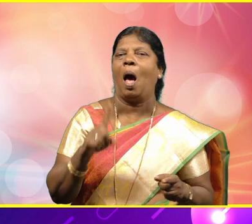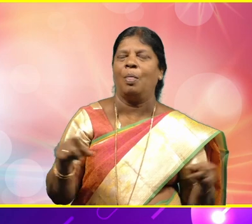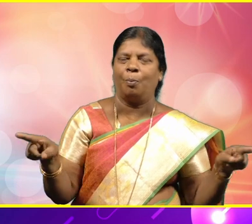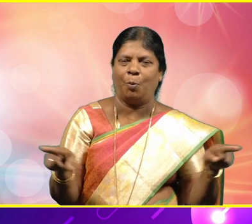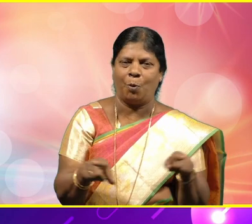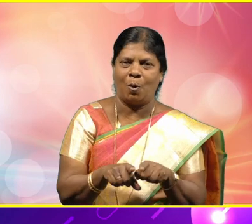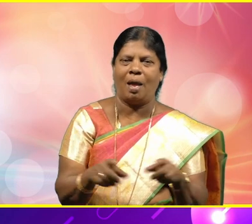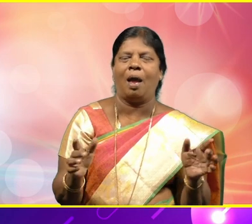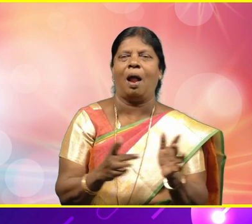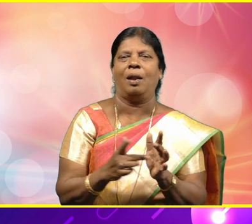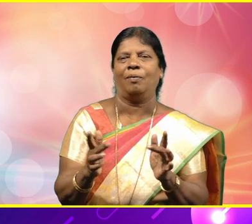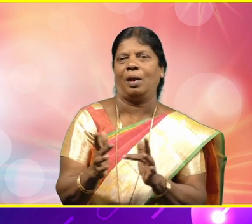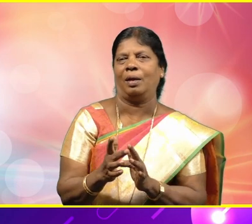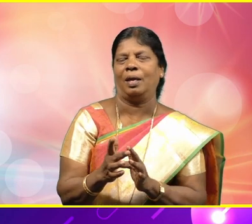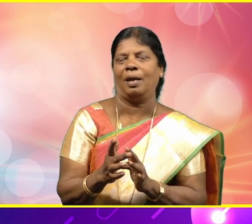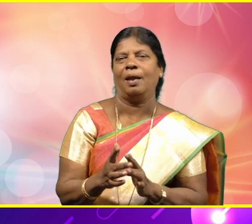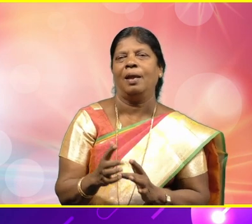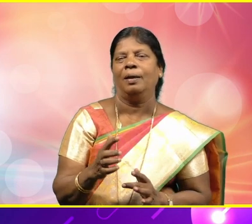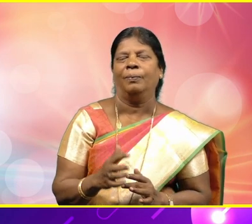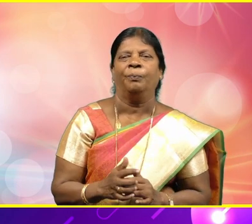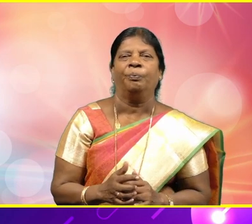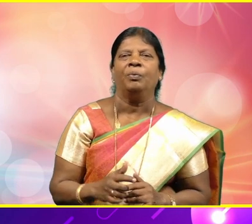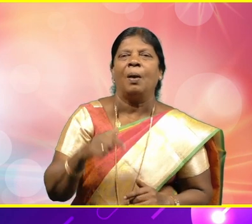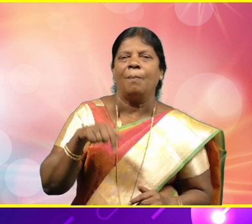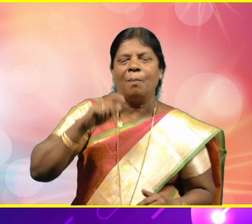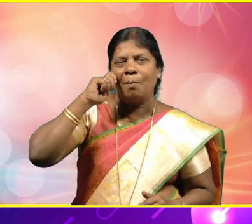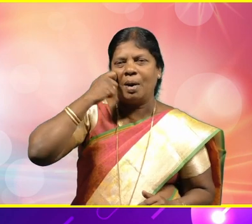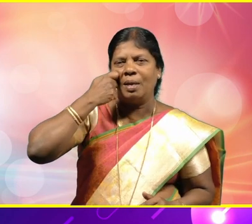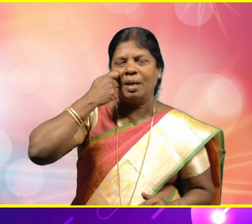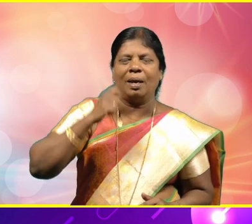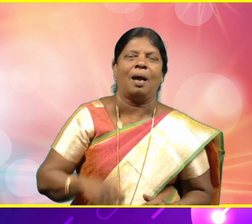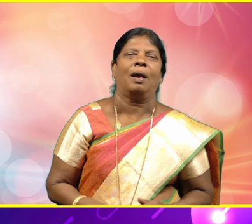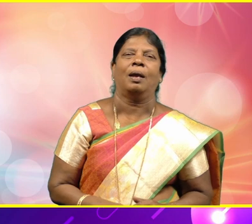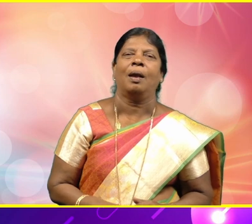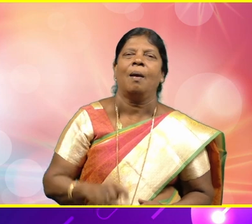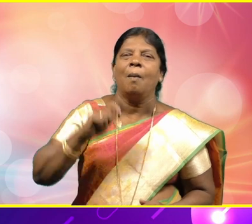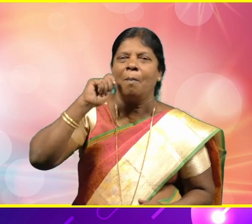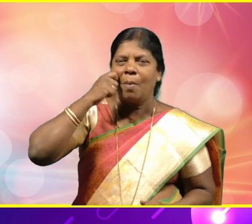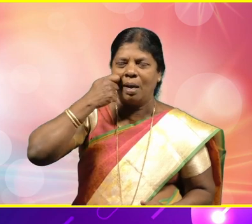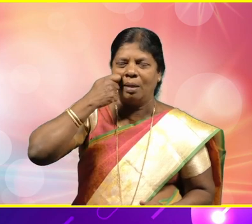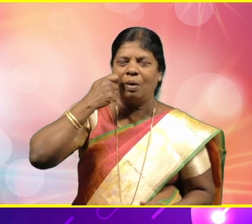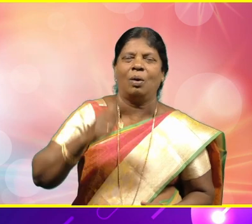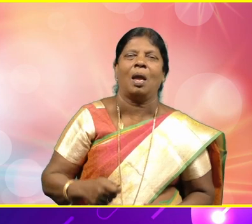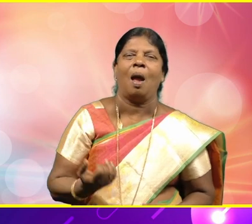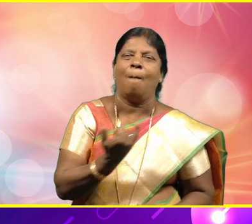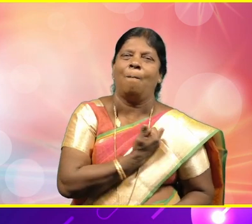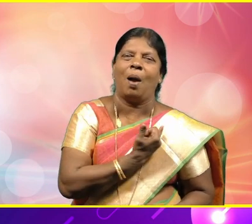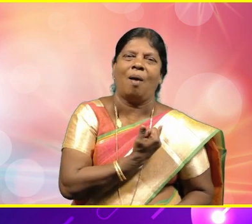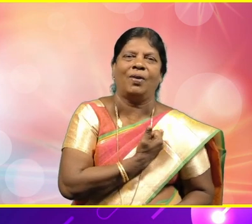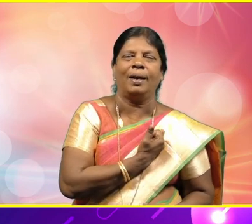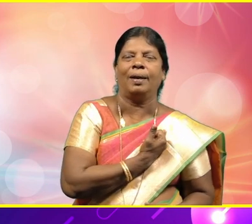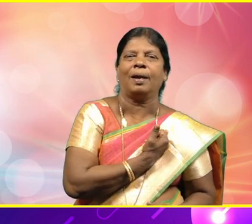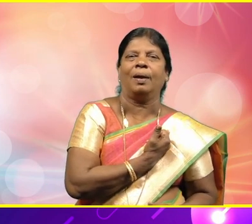அதுபோலதான் ஆண்டவராகிய இயேசு கிறிஸ்துவும் மனிதனுக்காக, மனிதனுடைய